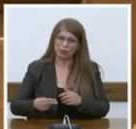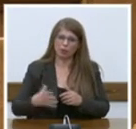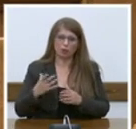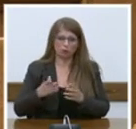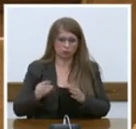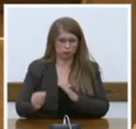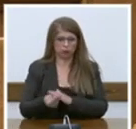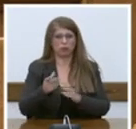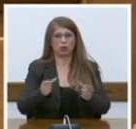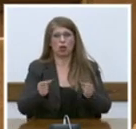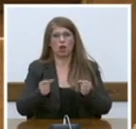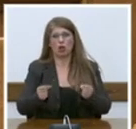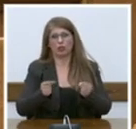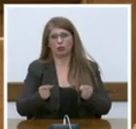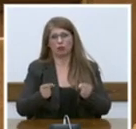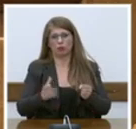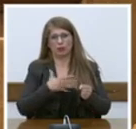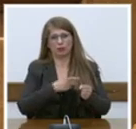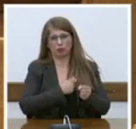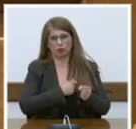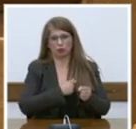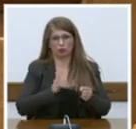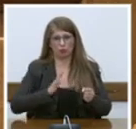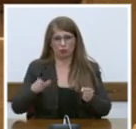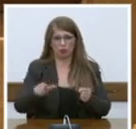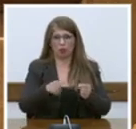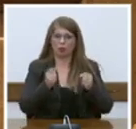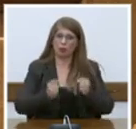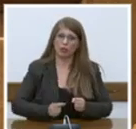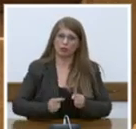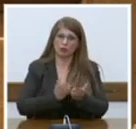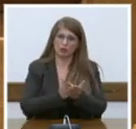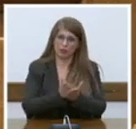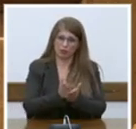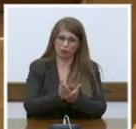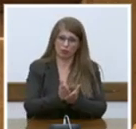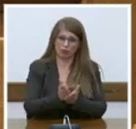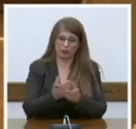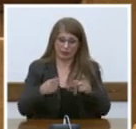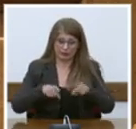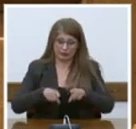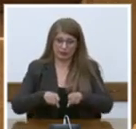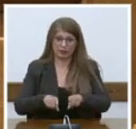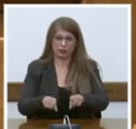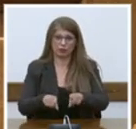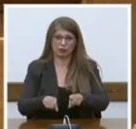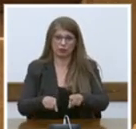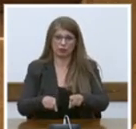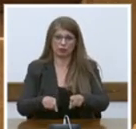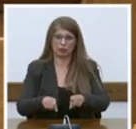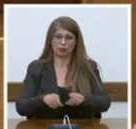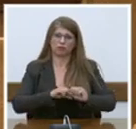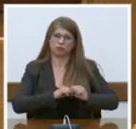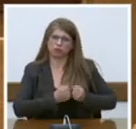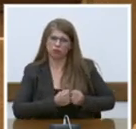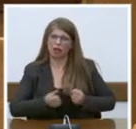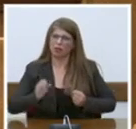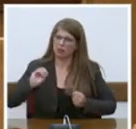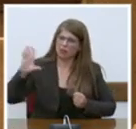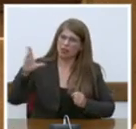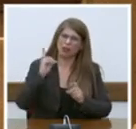της εμπιστοσύνης των πολιτών στο θεσμό της δικαιοσύνης. Συγχρόνως αποθαρρύνουν ξένους